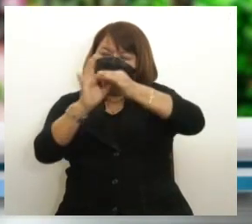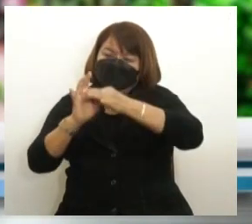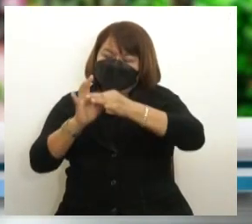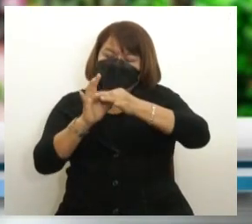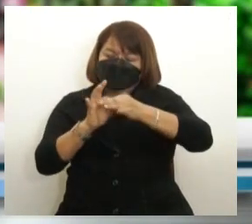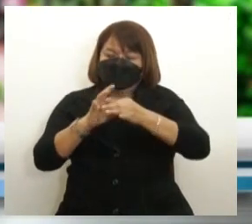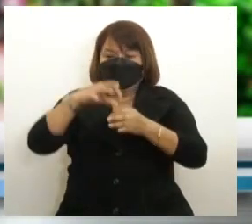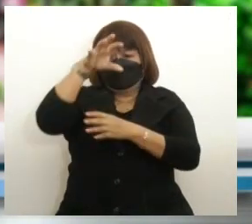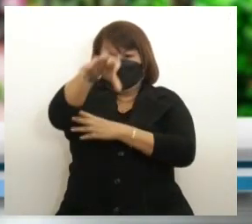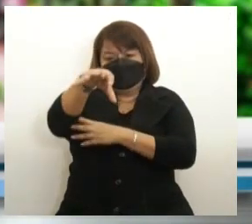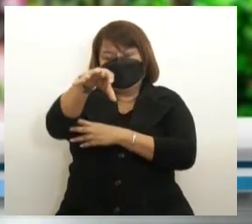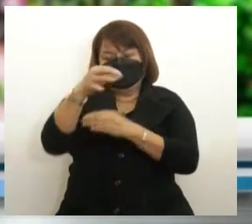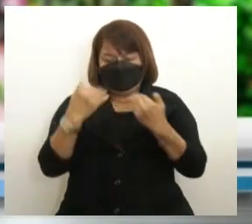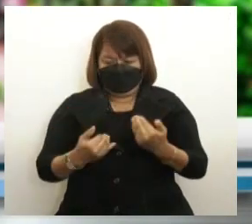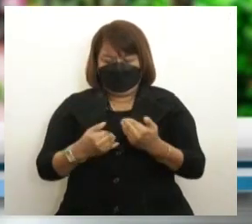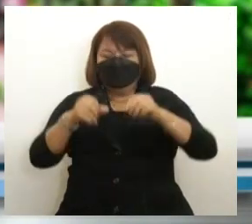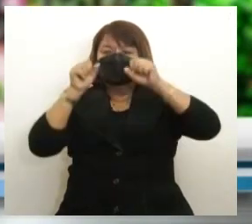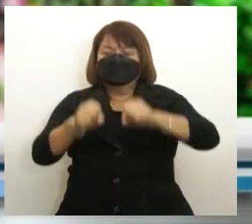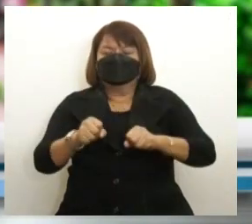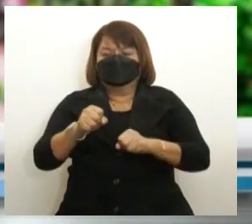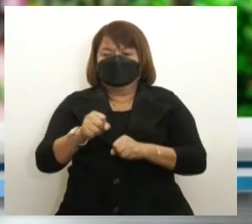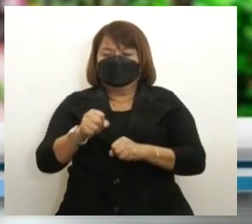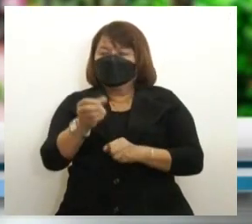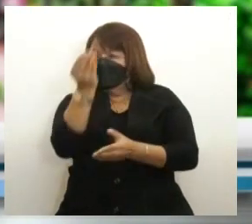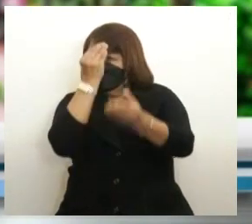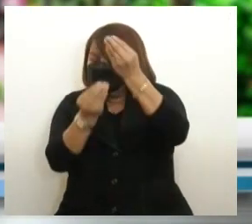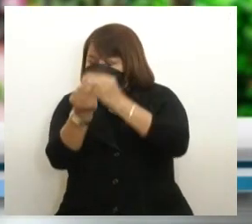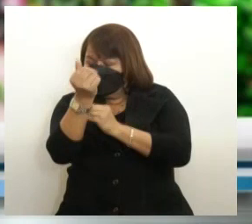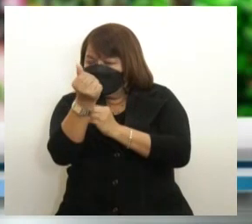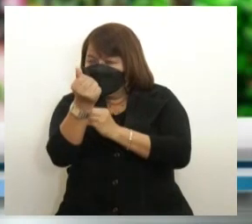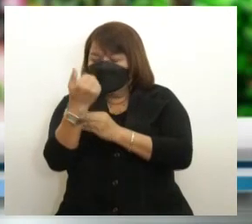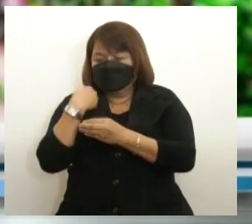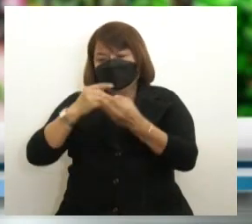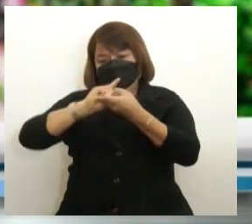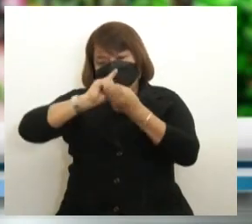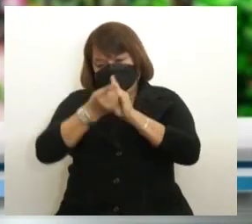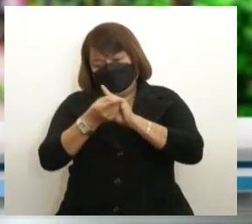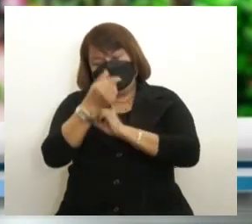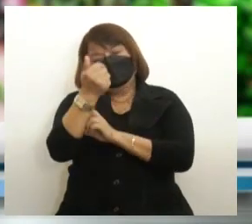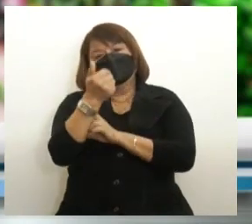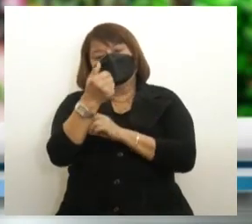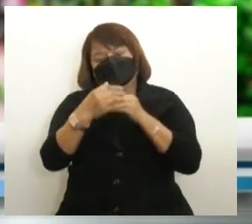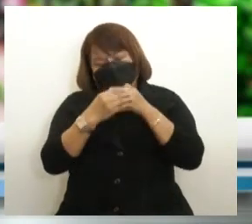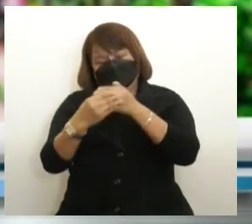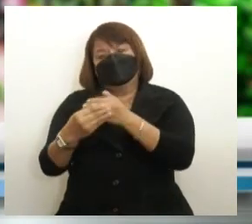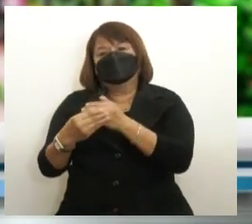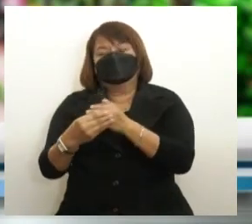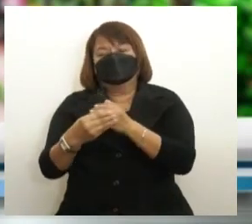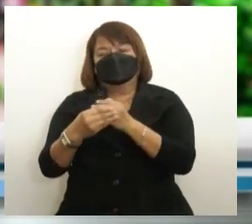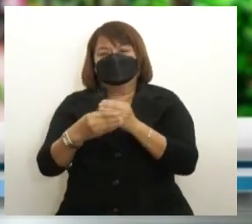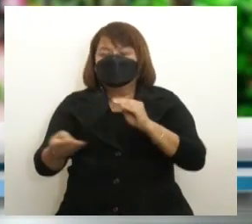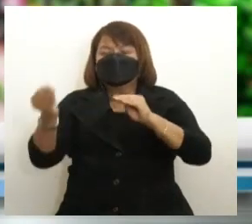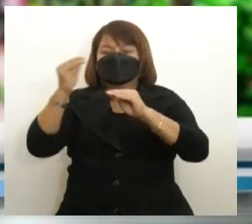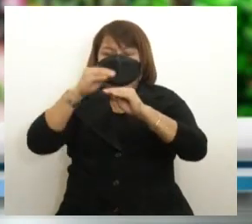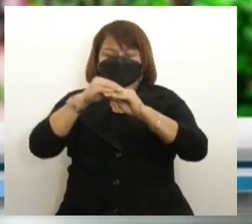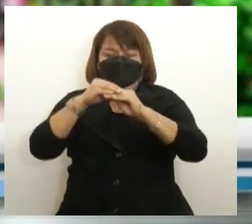ยนี้สามารถที่จะเป็นขุมทรัพย์ทางปัญญาและเกิดการแอพพลายได้แล้วก็นำไปสู่เพิ่มมูลค่า